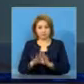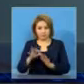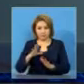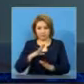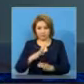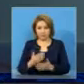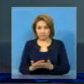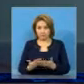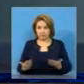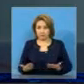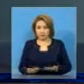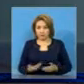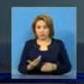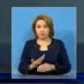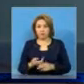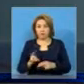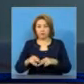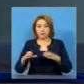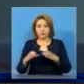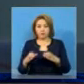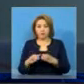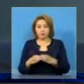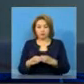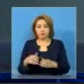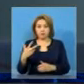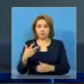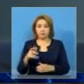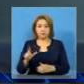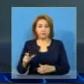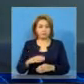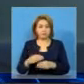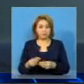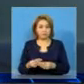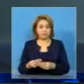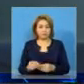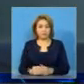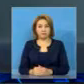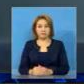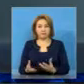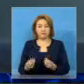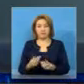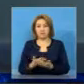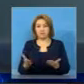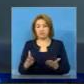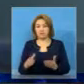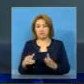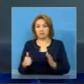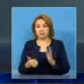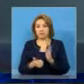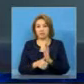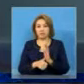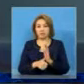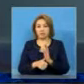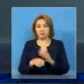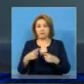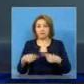осы участікте біздер 3 адам береміз. Ал тағы қалған үшеуі, алтау екен ғой, үшеуі